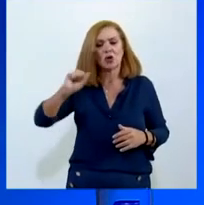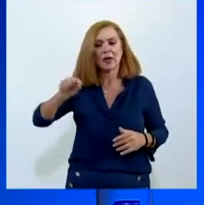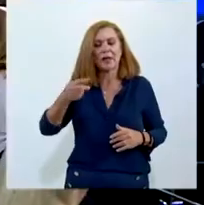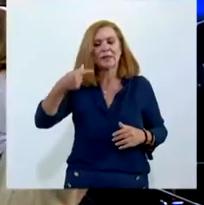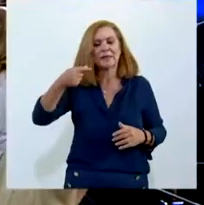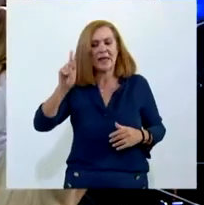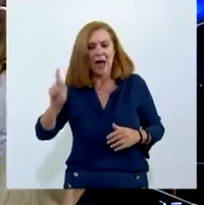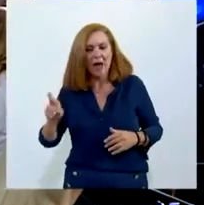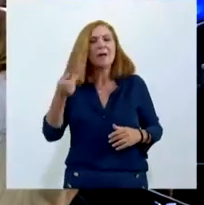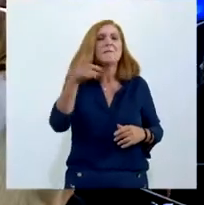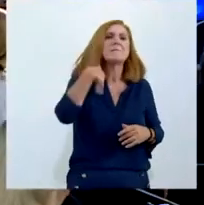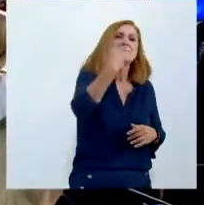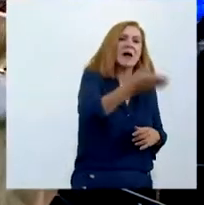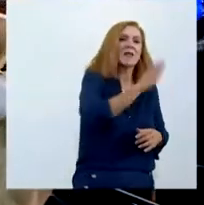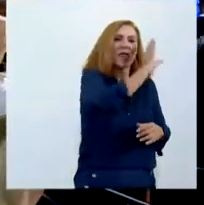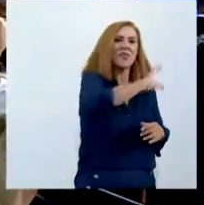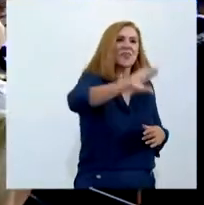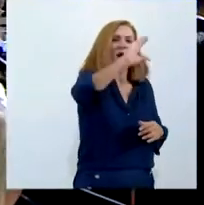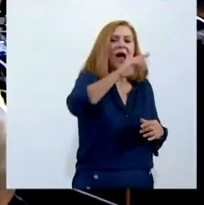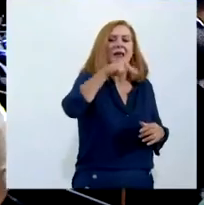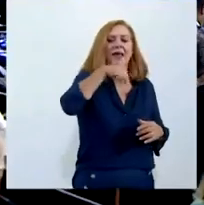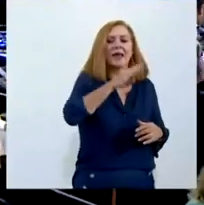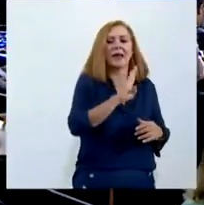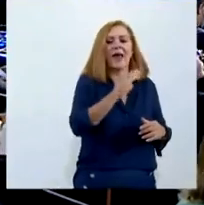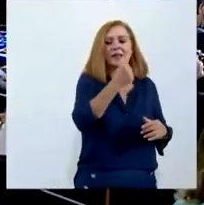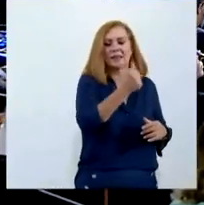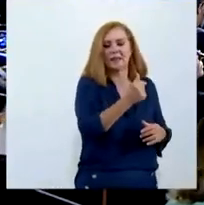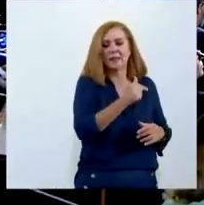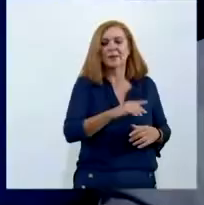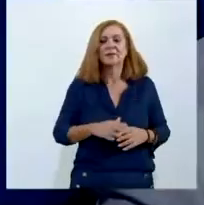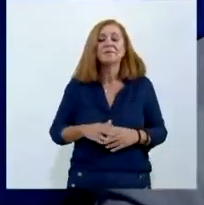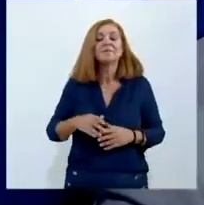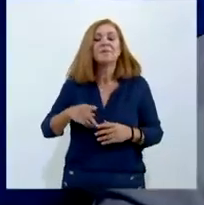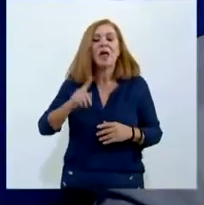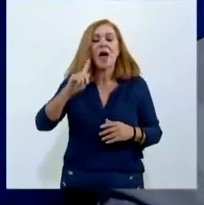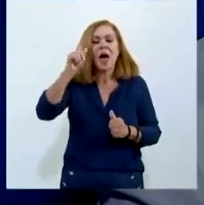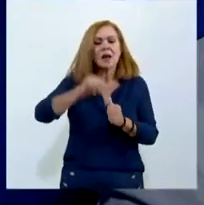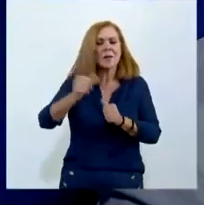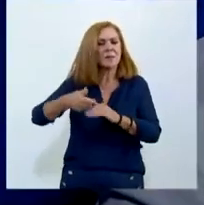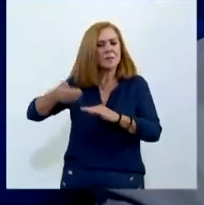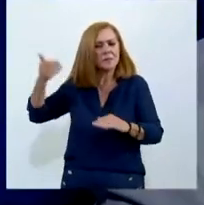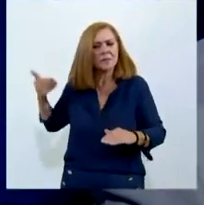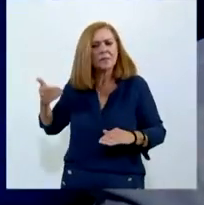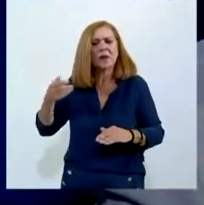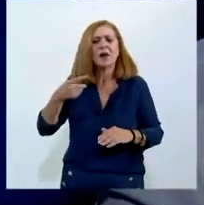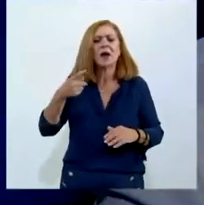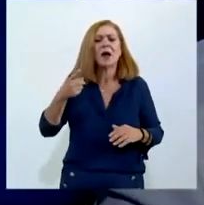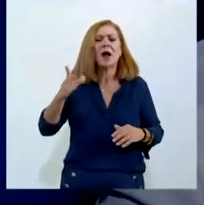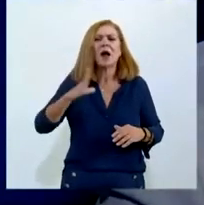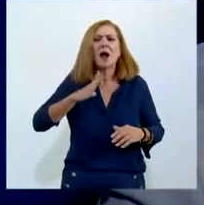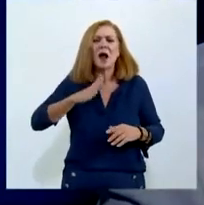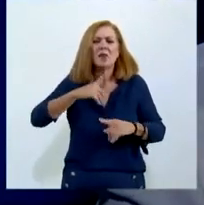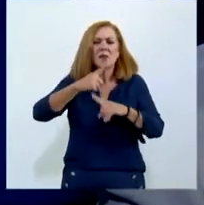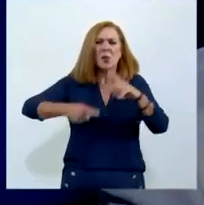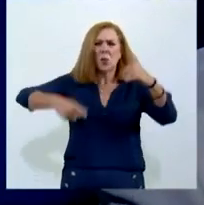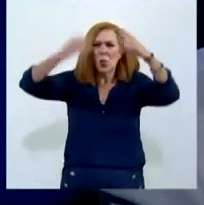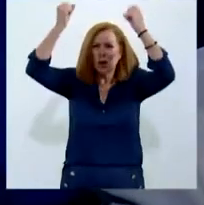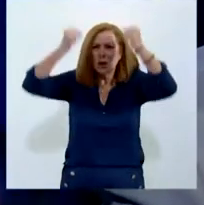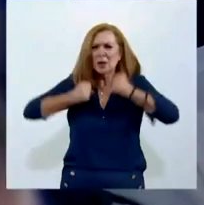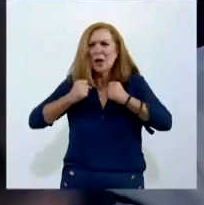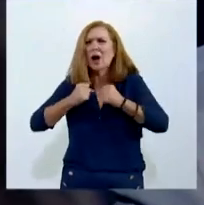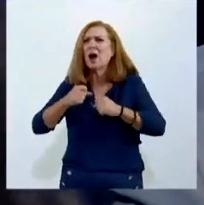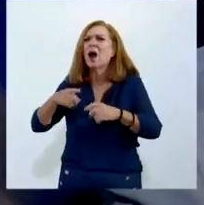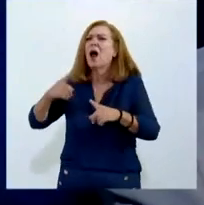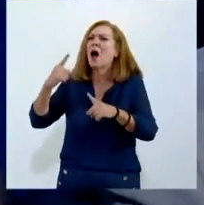Thrakinet. Καλησπέρα σας, κύριε Πρόεδρε. Πριν από περίπου ένα μήνα, 100 και πλέον Κροάτες χούλιγκαν διέσχισαν ανενόχλητη τη μισή Ελλάδα